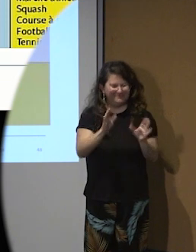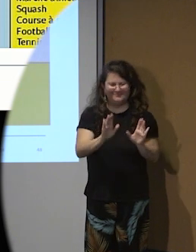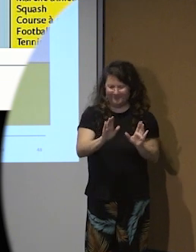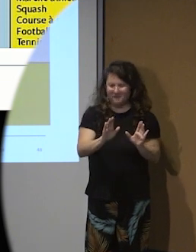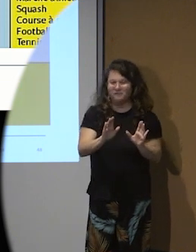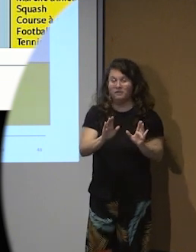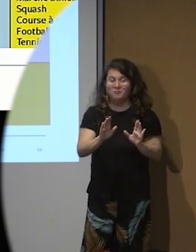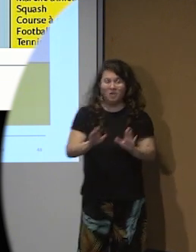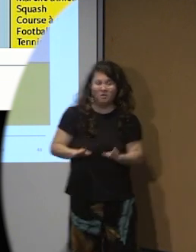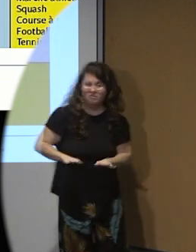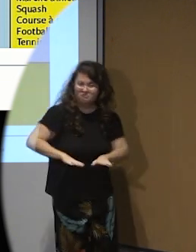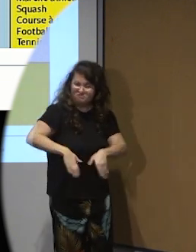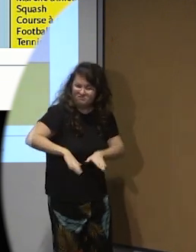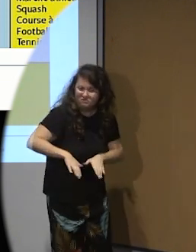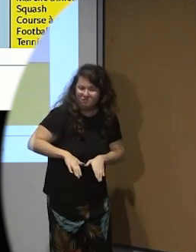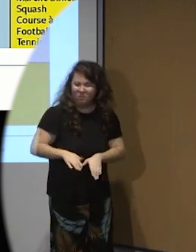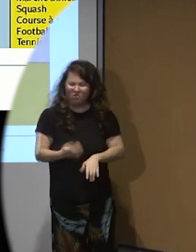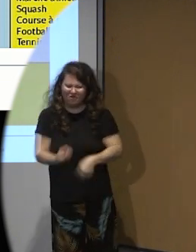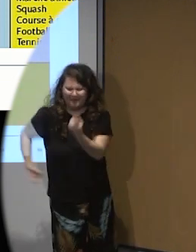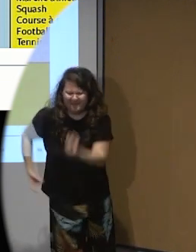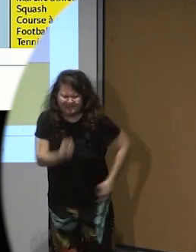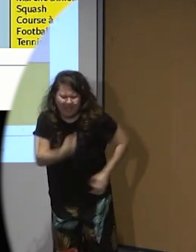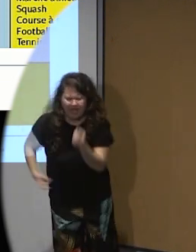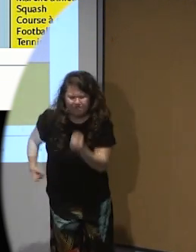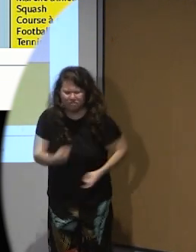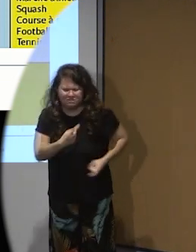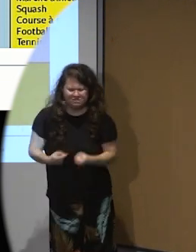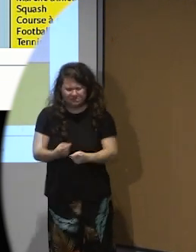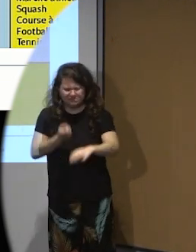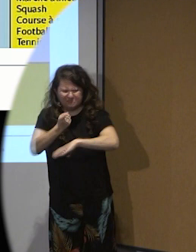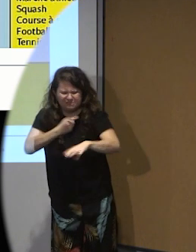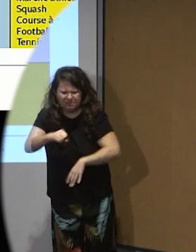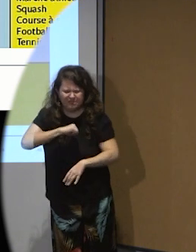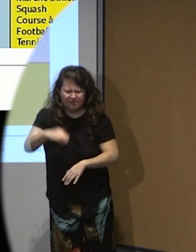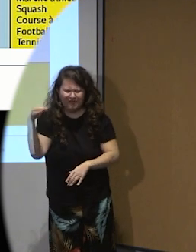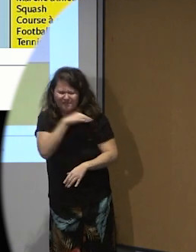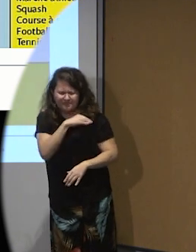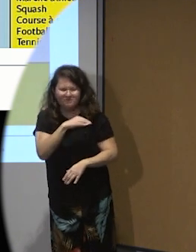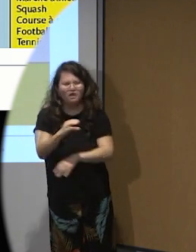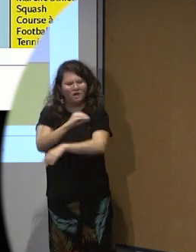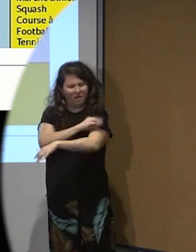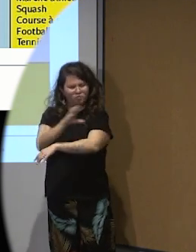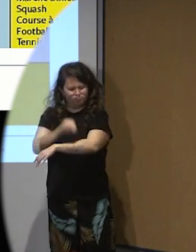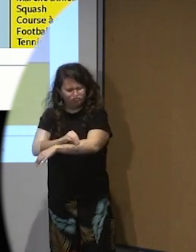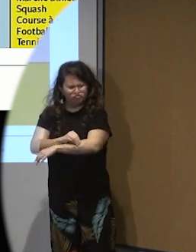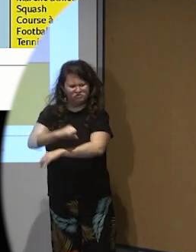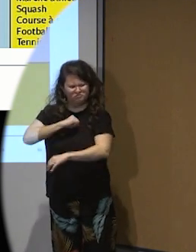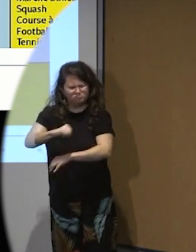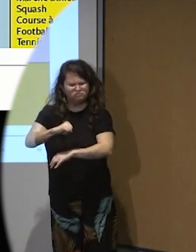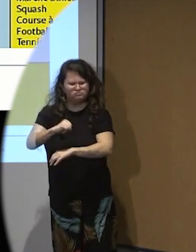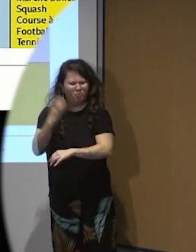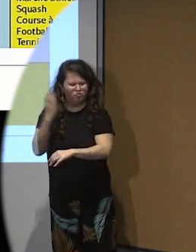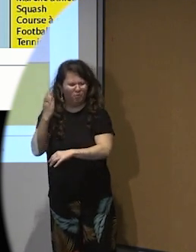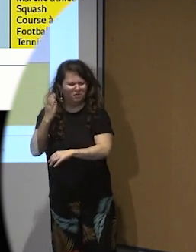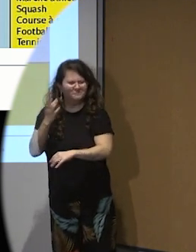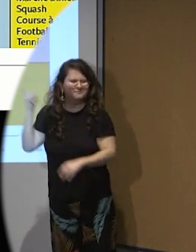le snowboard, par exemple, le patinage de vitesse, le bobsleigh, où là, on doit mettre une puissance musculaire très forte pour engendrer le